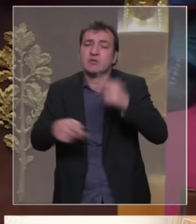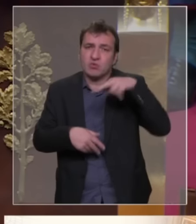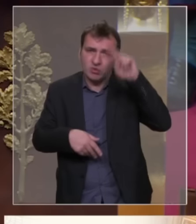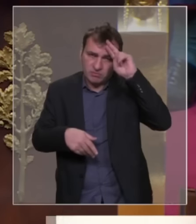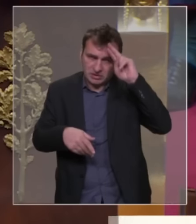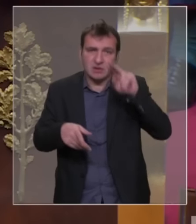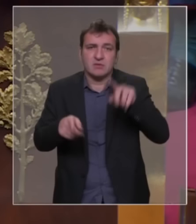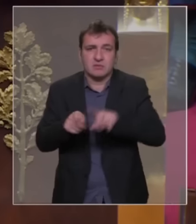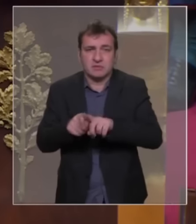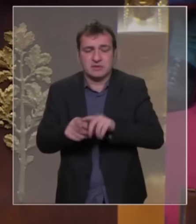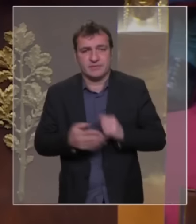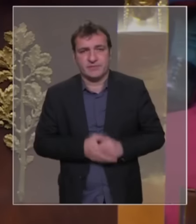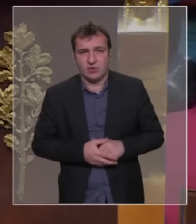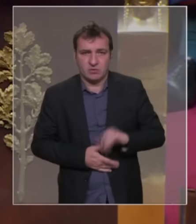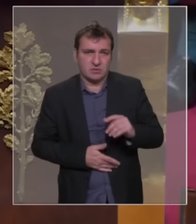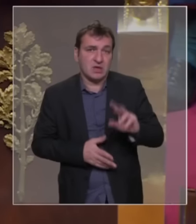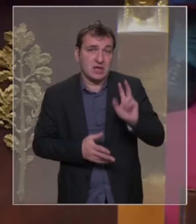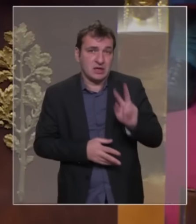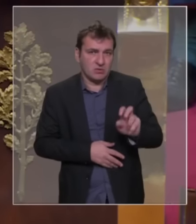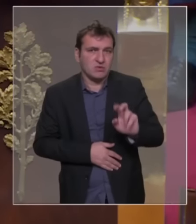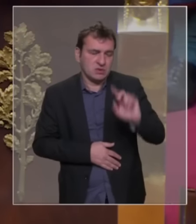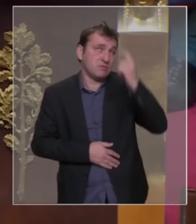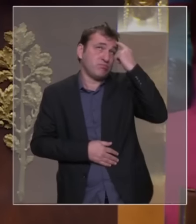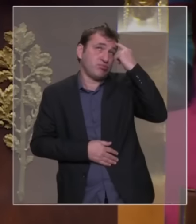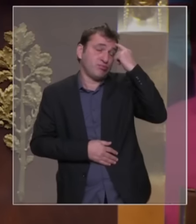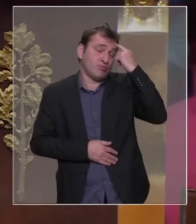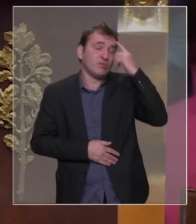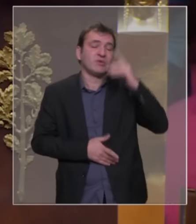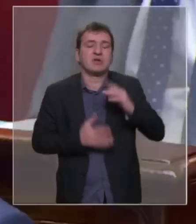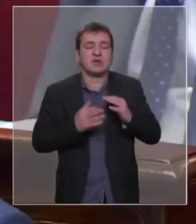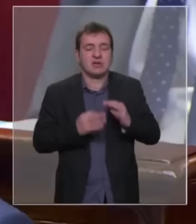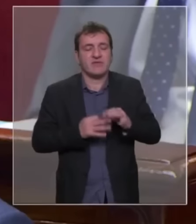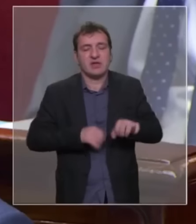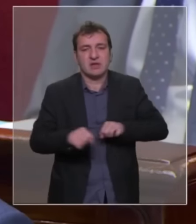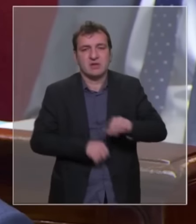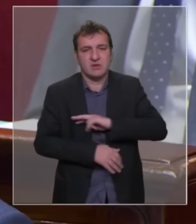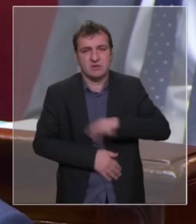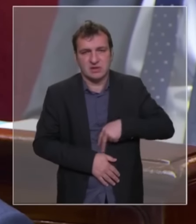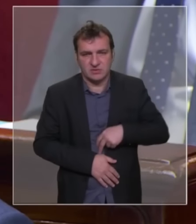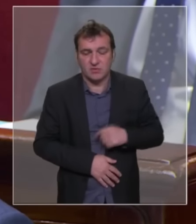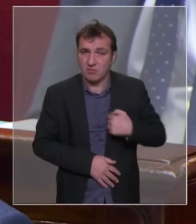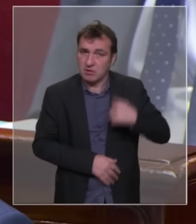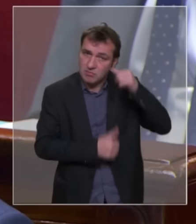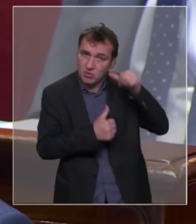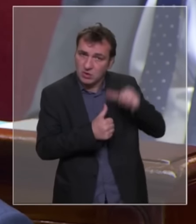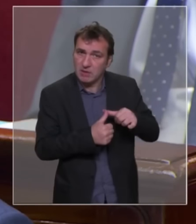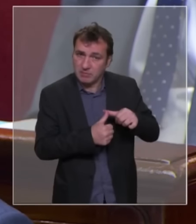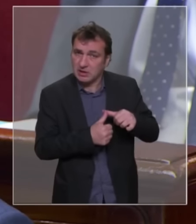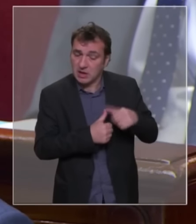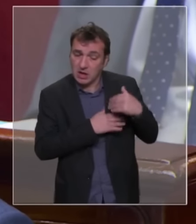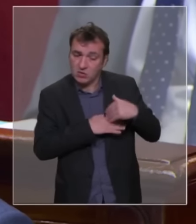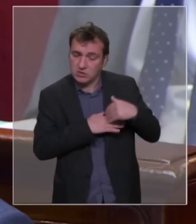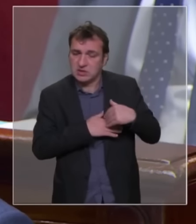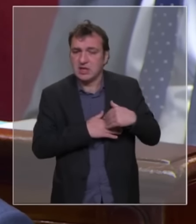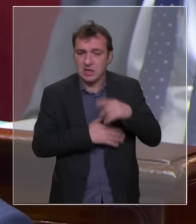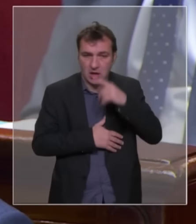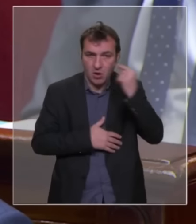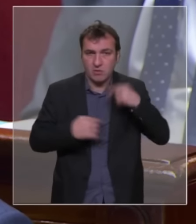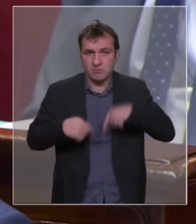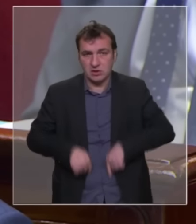action. Parce que j'ai en mémoire, mesdames et messieurs les députés, la recommandation d'un homme d'État que